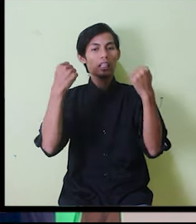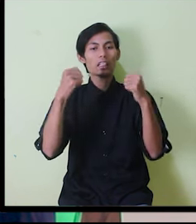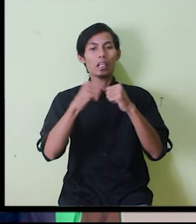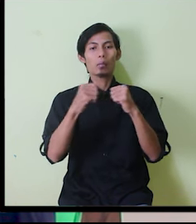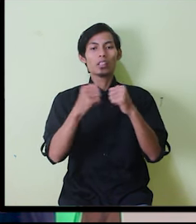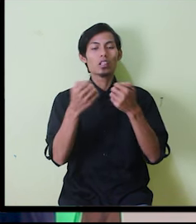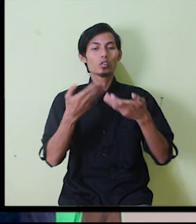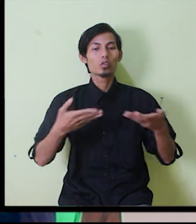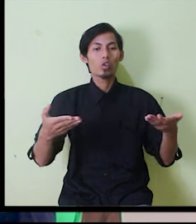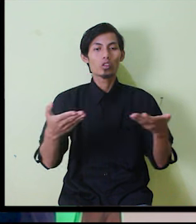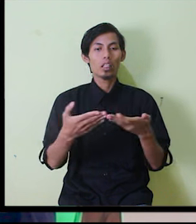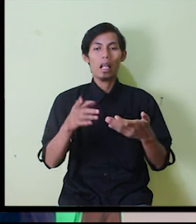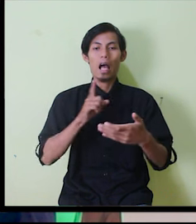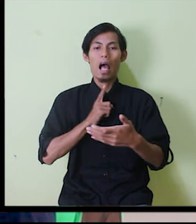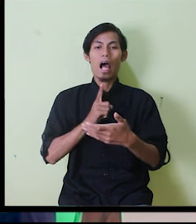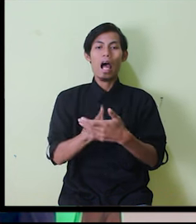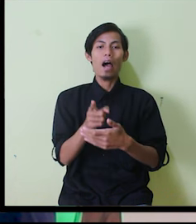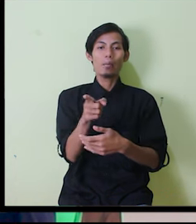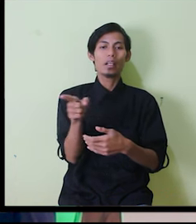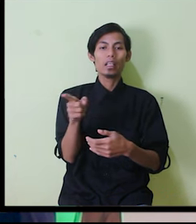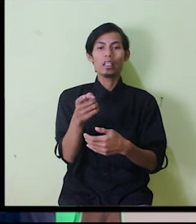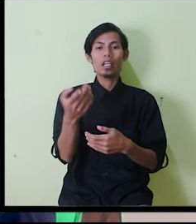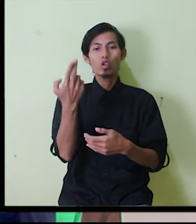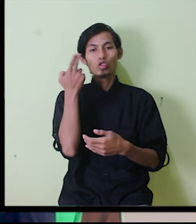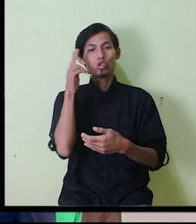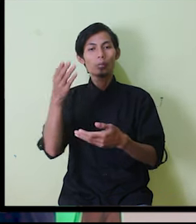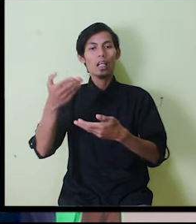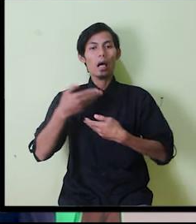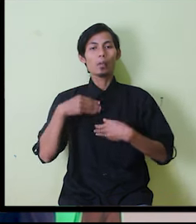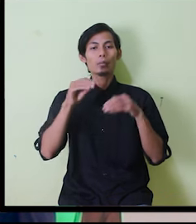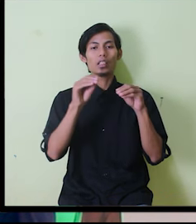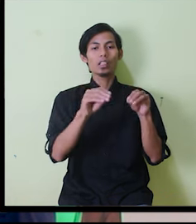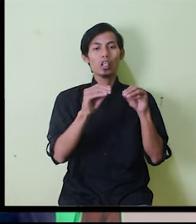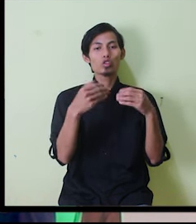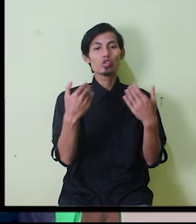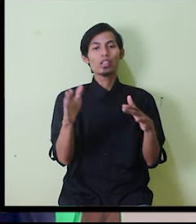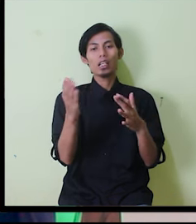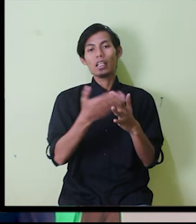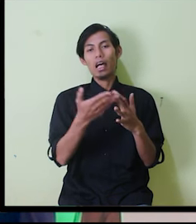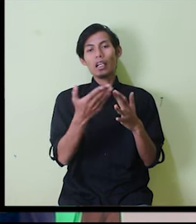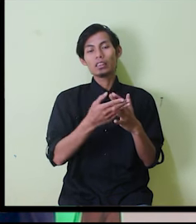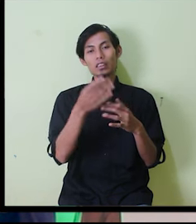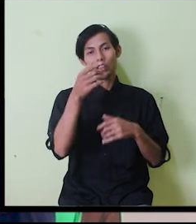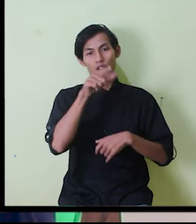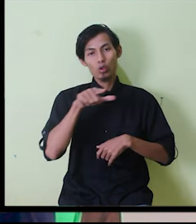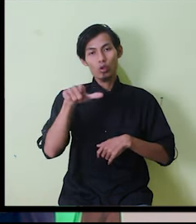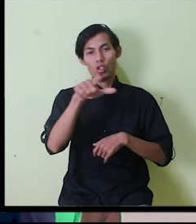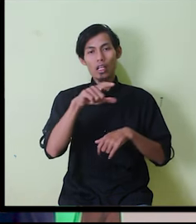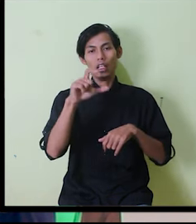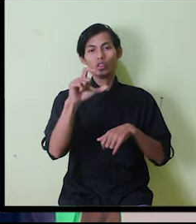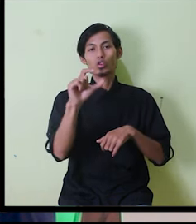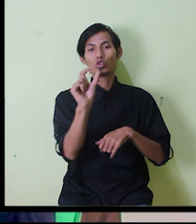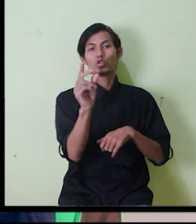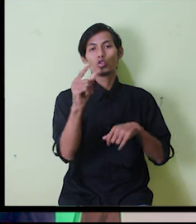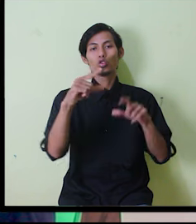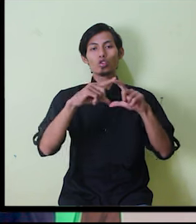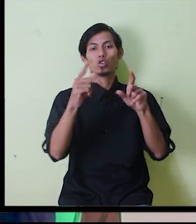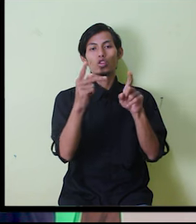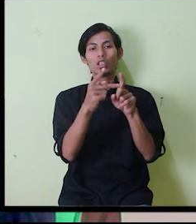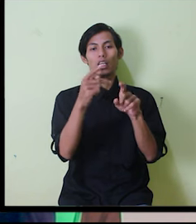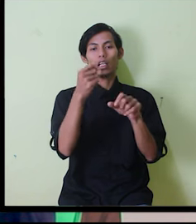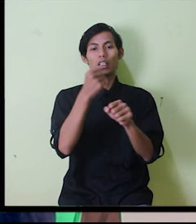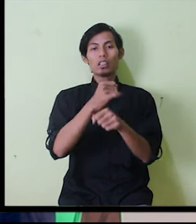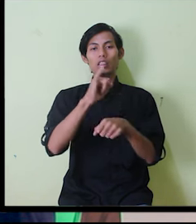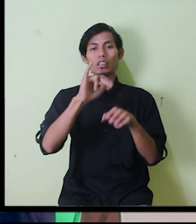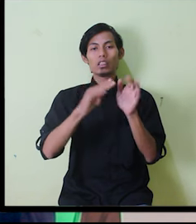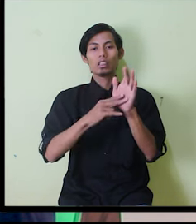hak-hak mereka untuk mendapatkan layanan pendidikan sudah bisa diakses di keluranting sekolah-sekolah sudah bisa bisa menerima